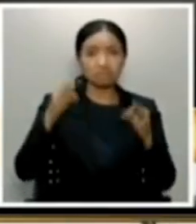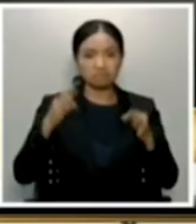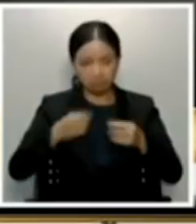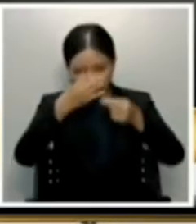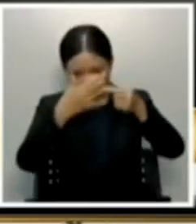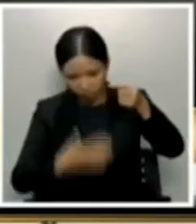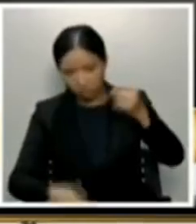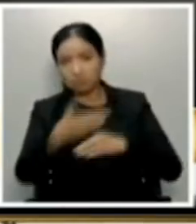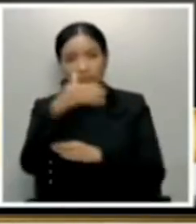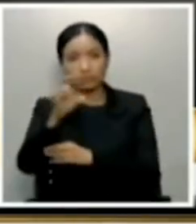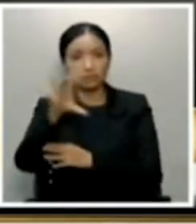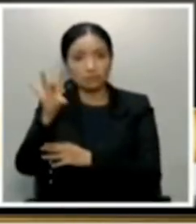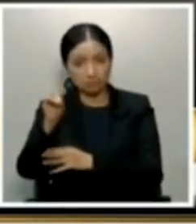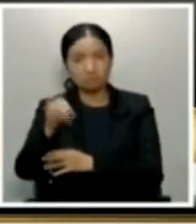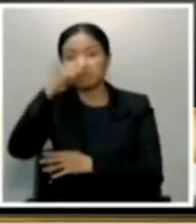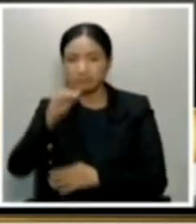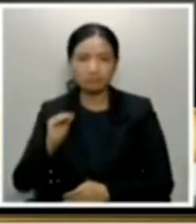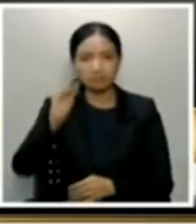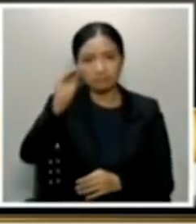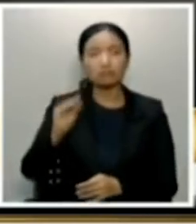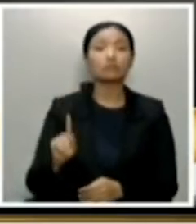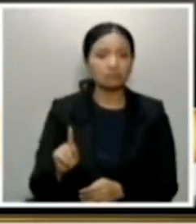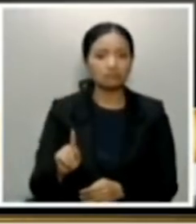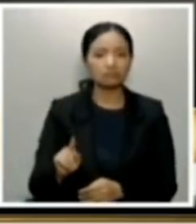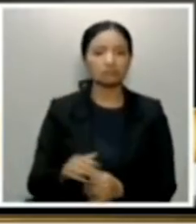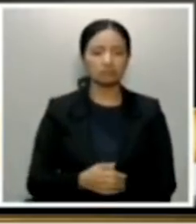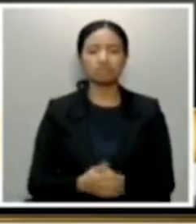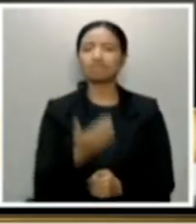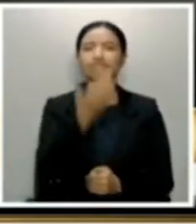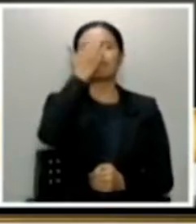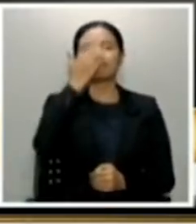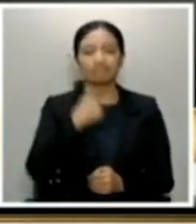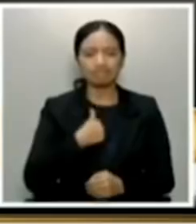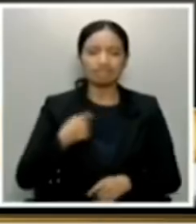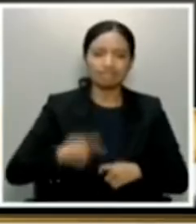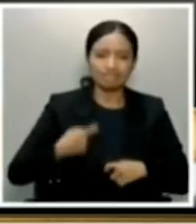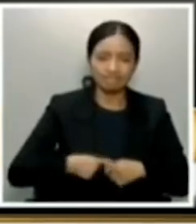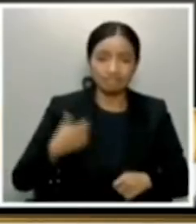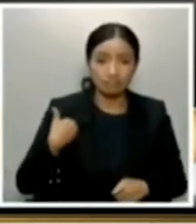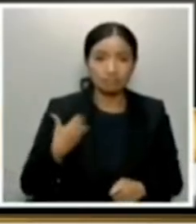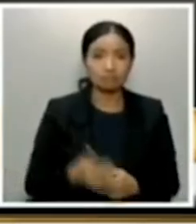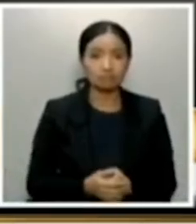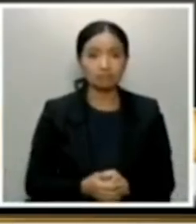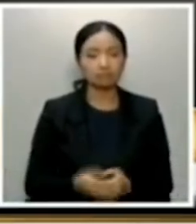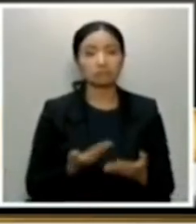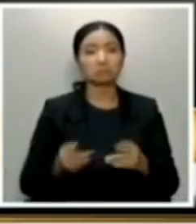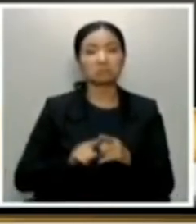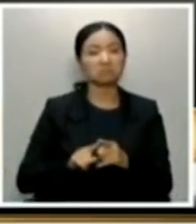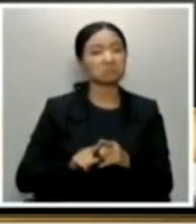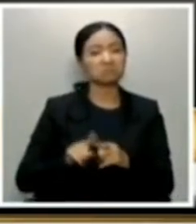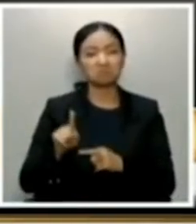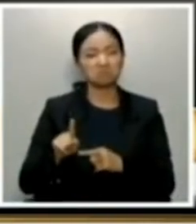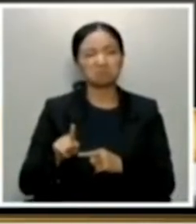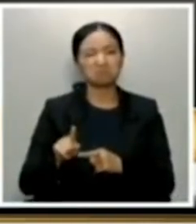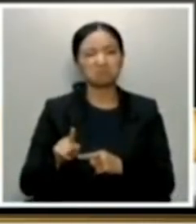180ประเทศนะคะเราถูกจัดอยู่ในอันดับประเทศที่สื่อเผชิญสถานการณ์ยากลำบากนั่นก็คืออันดับเกือบจะต่ำสุดแล้ว